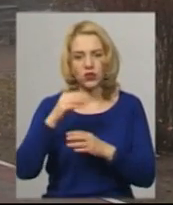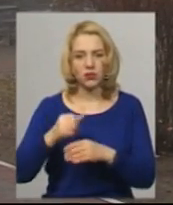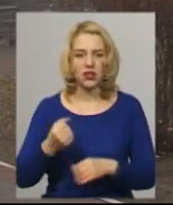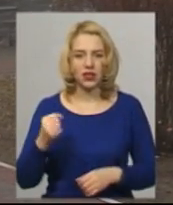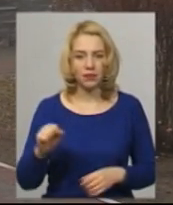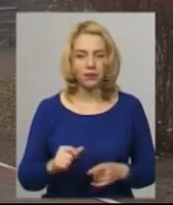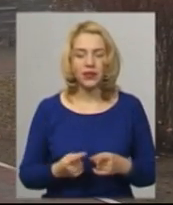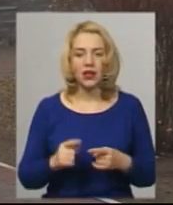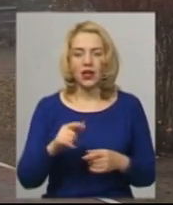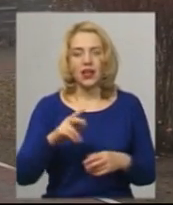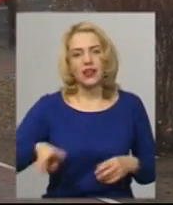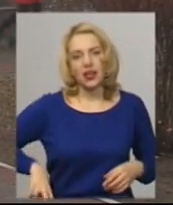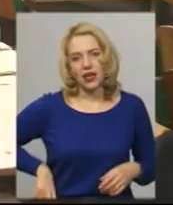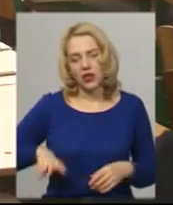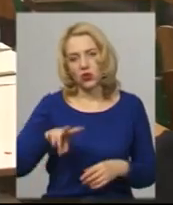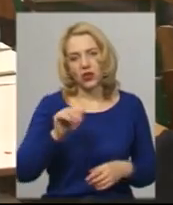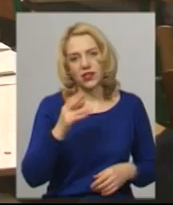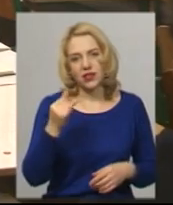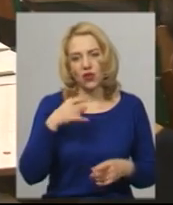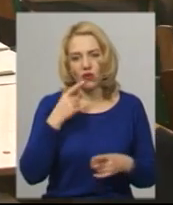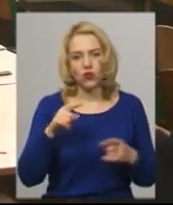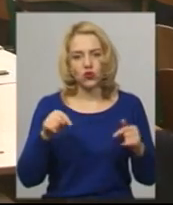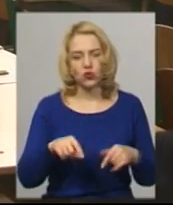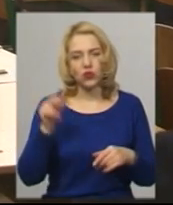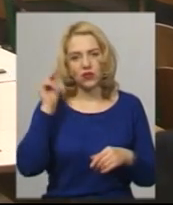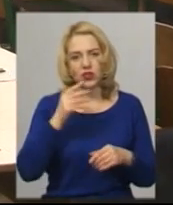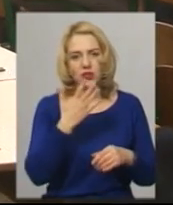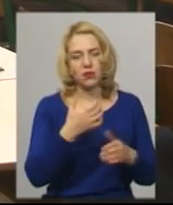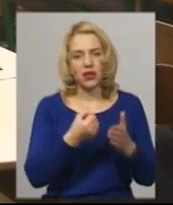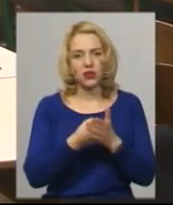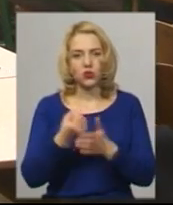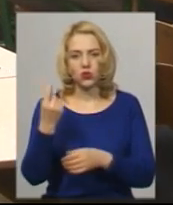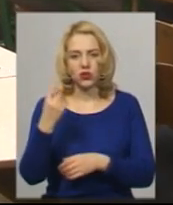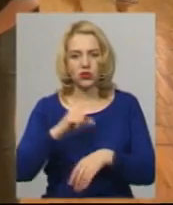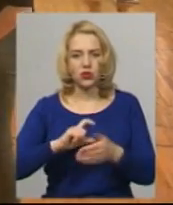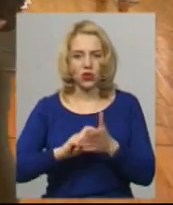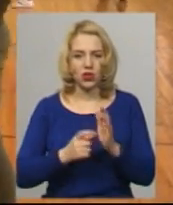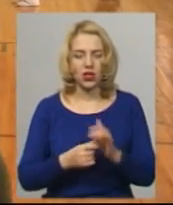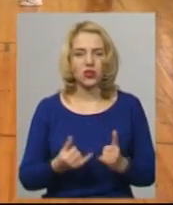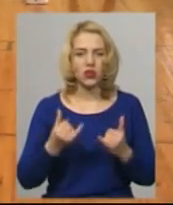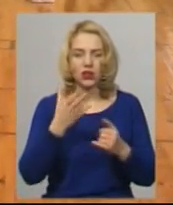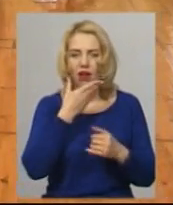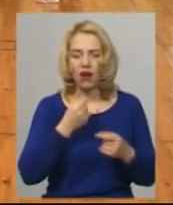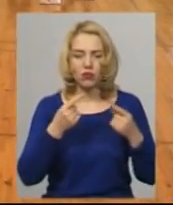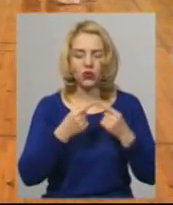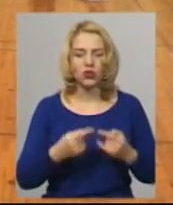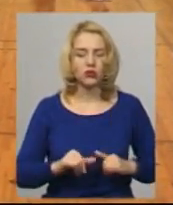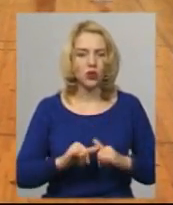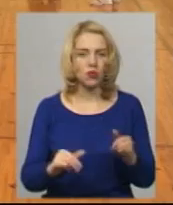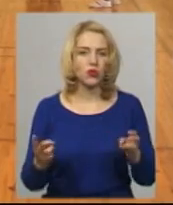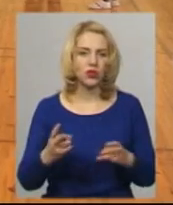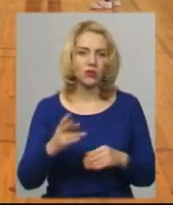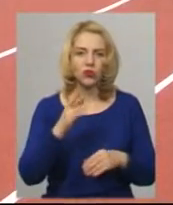ліцею Олена Саприкіна каже, тут навчаються учні від 5 до 11 класу і підліткам для гармонійного розвитку необхідне місце, де вони могли б